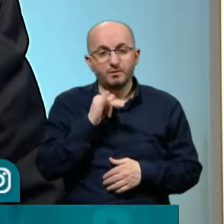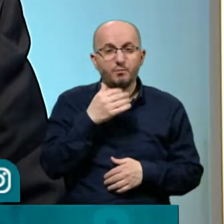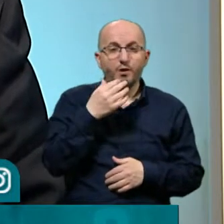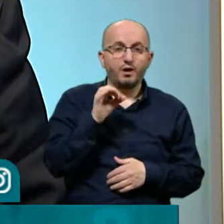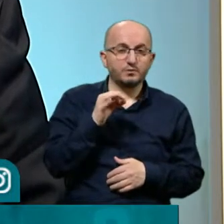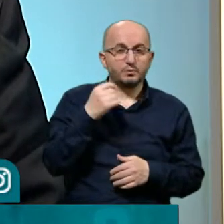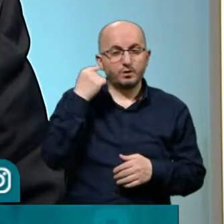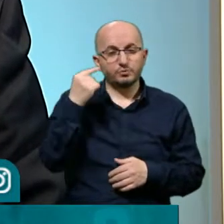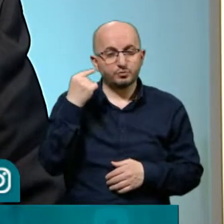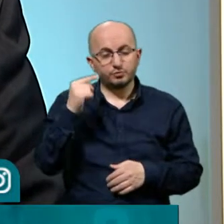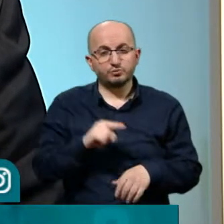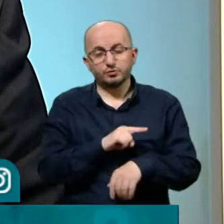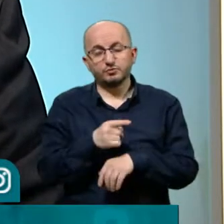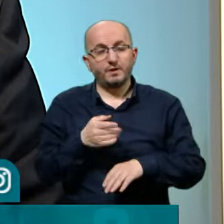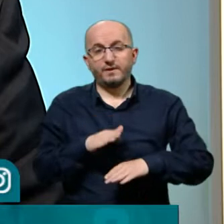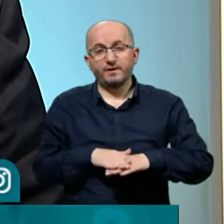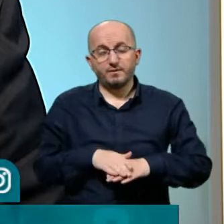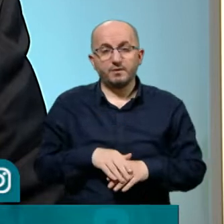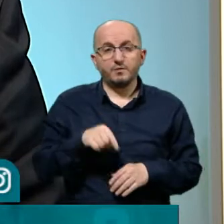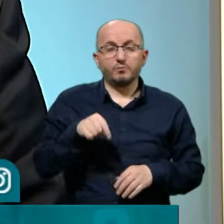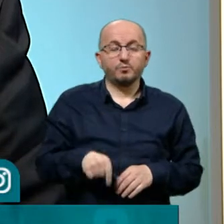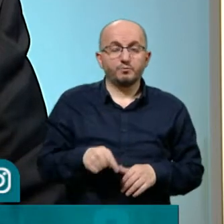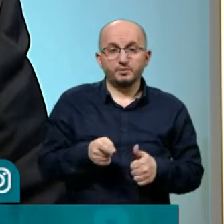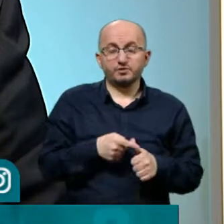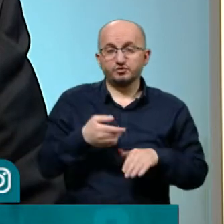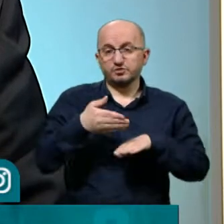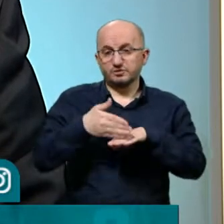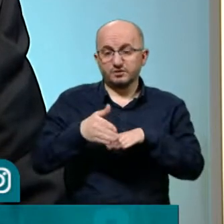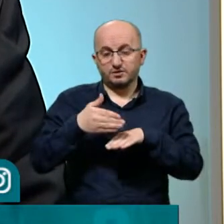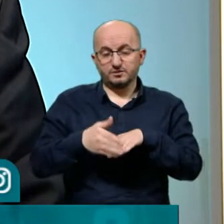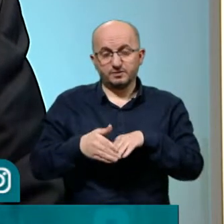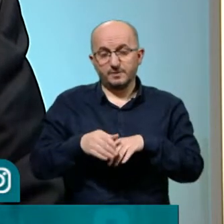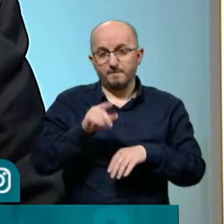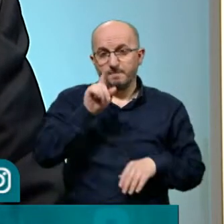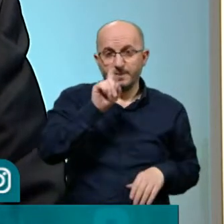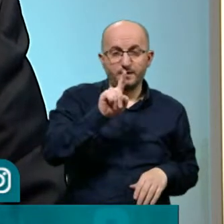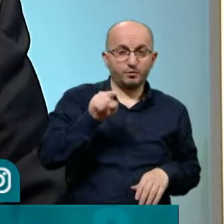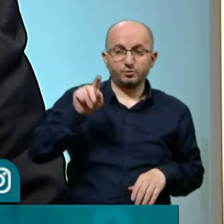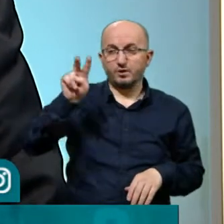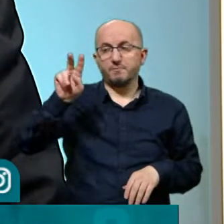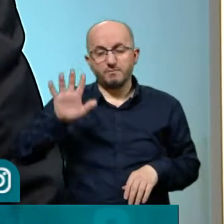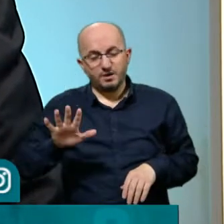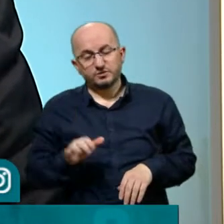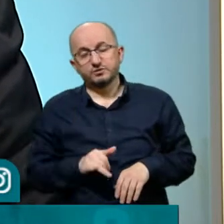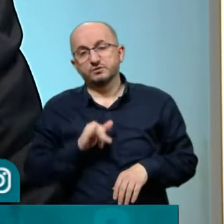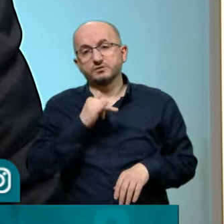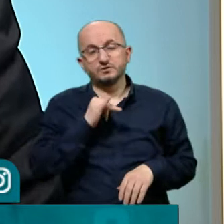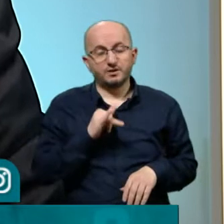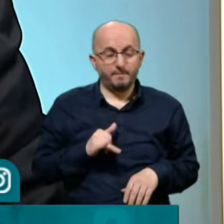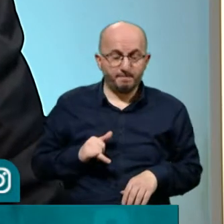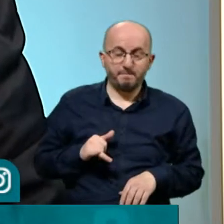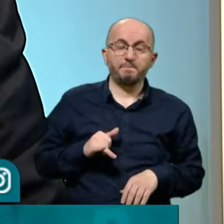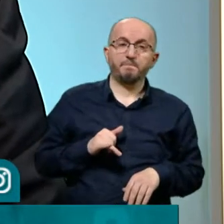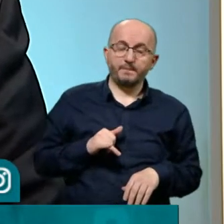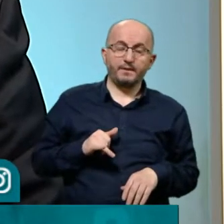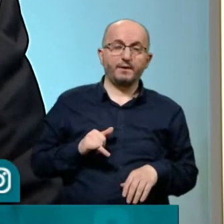olarak altın olarak düşündüğümüzde ne yapabilir Bugün ilk takside 1.25 in ve 200 karşılığı mozaik